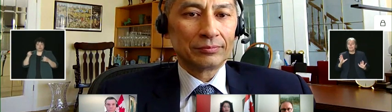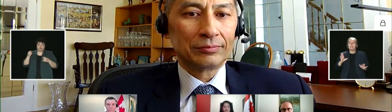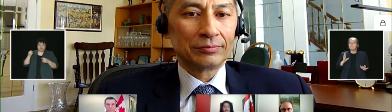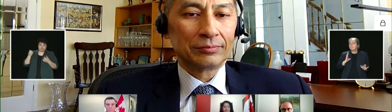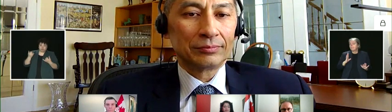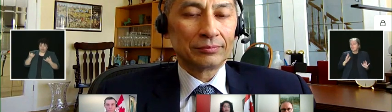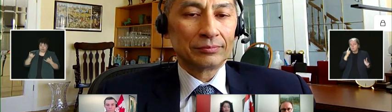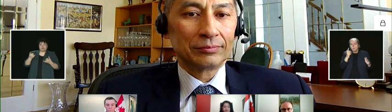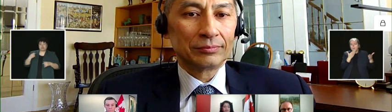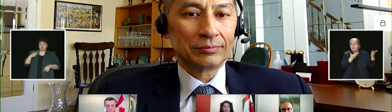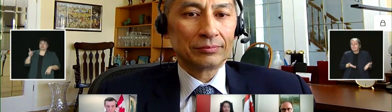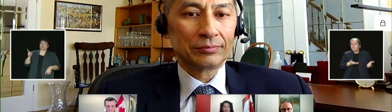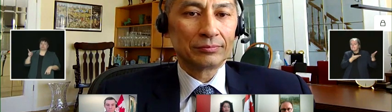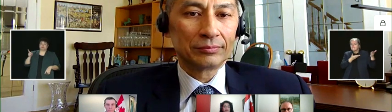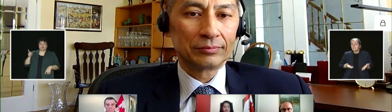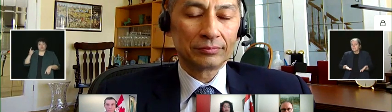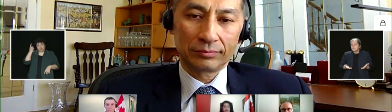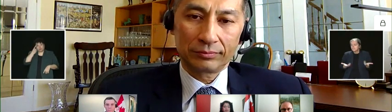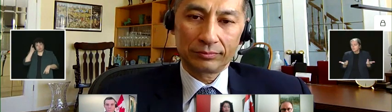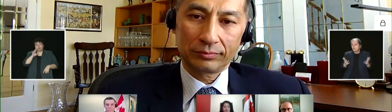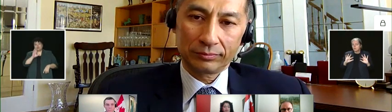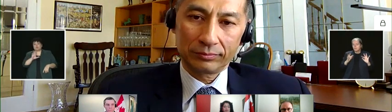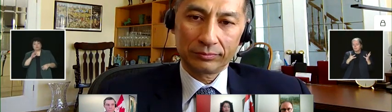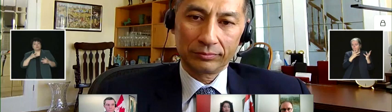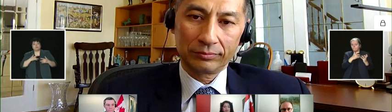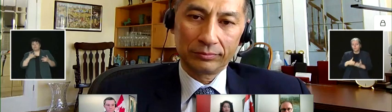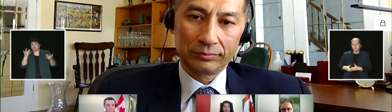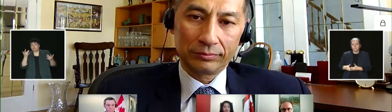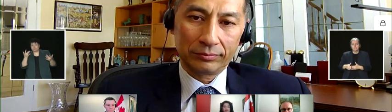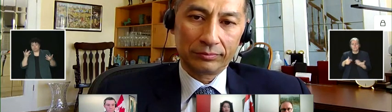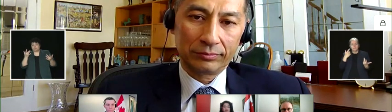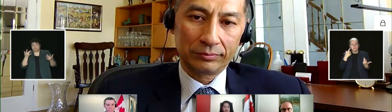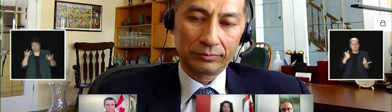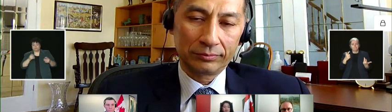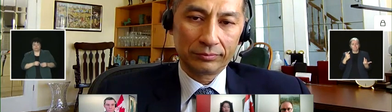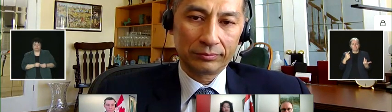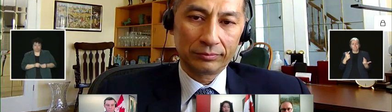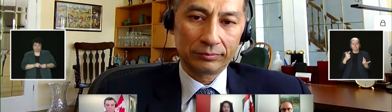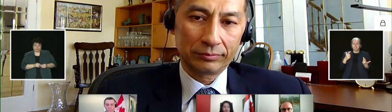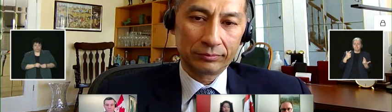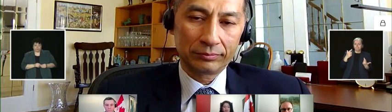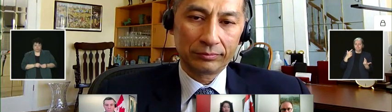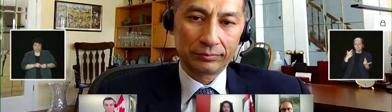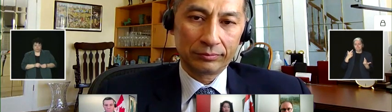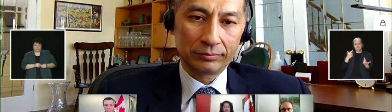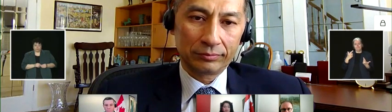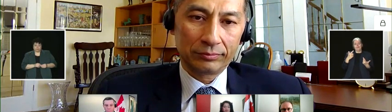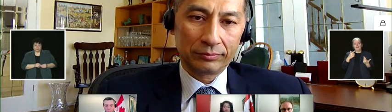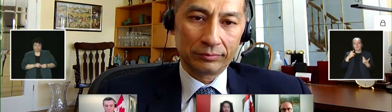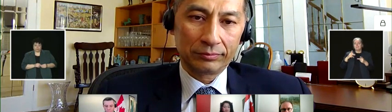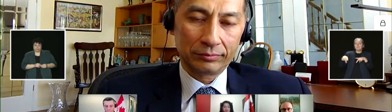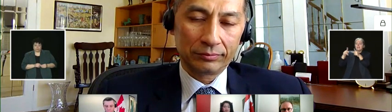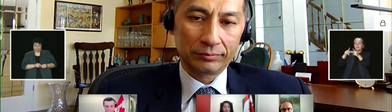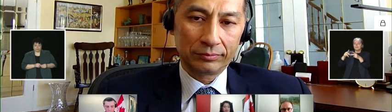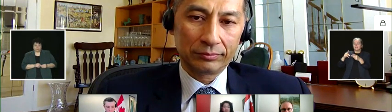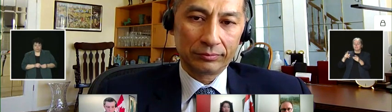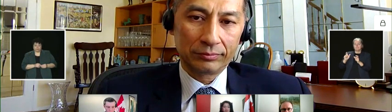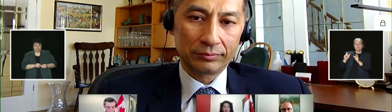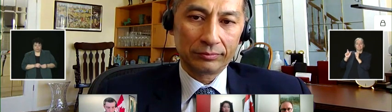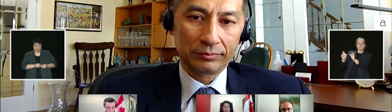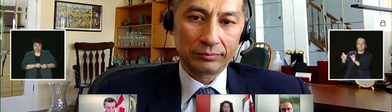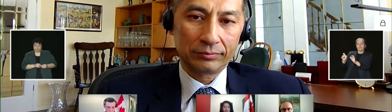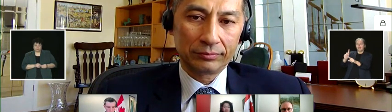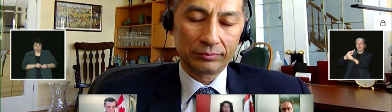est-ce que ça se passe pour les livraisons relativement au nationalisme vaccinal et aux empêchements